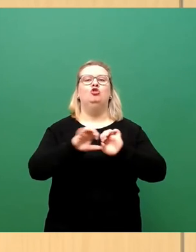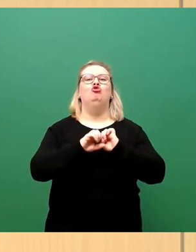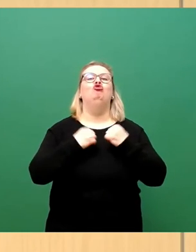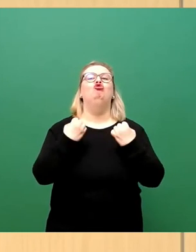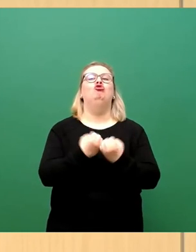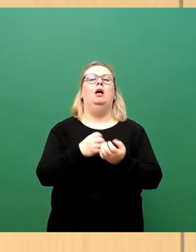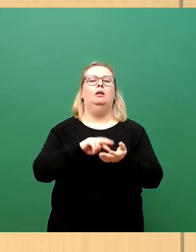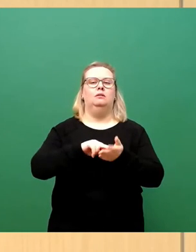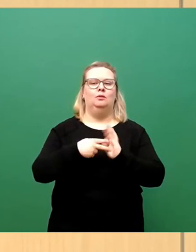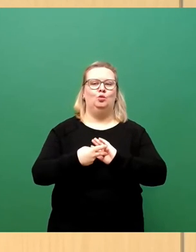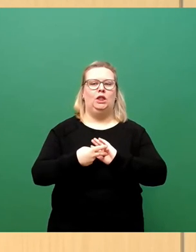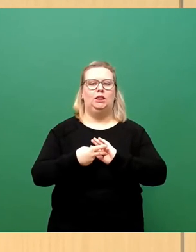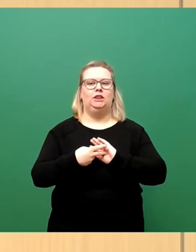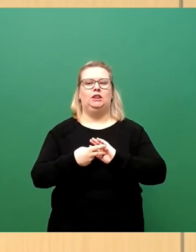intendierten